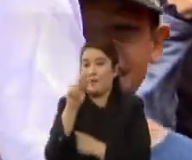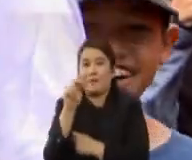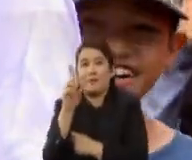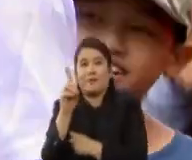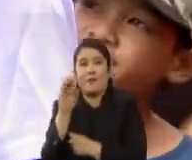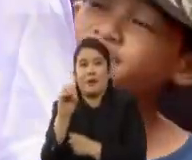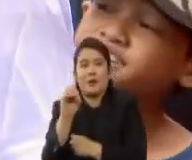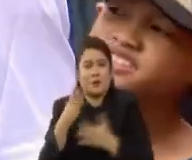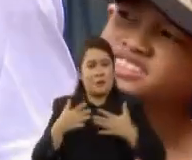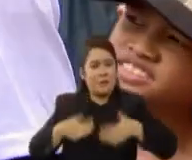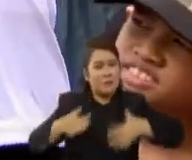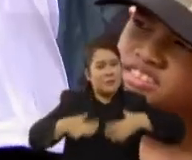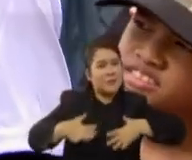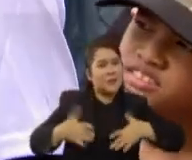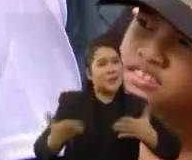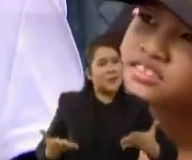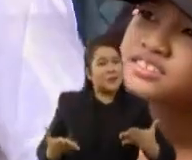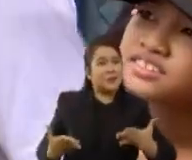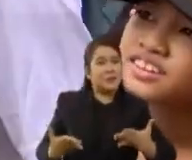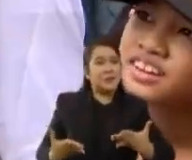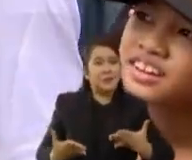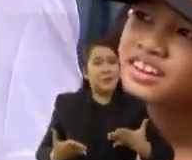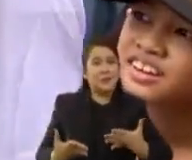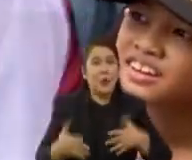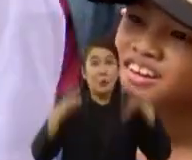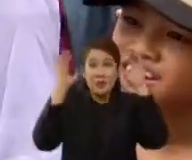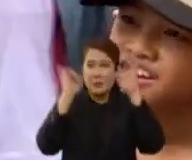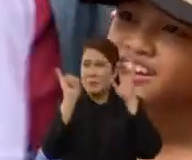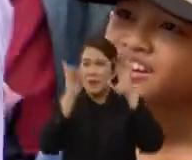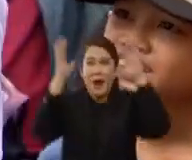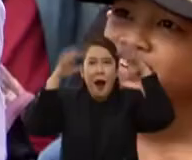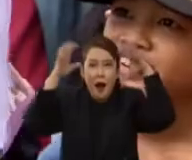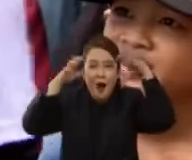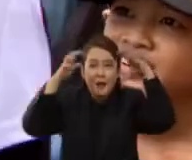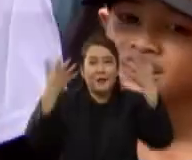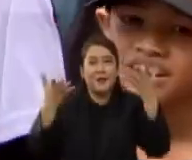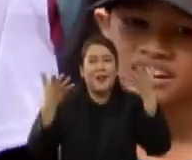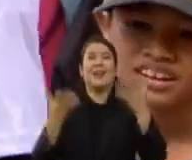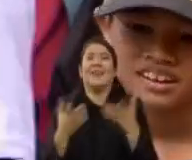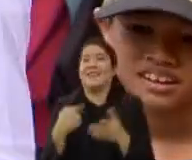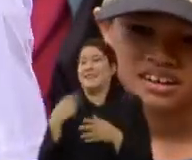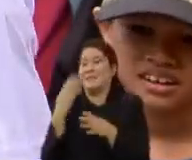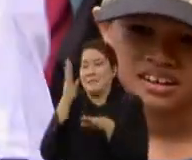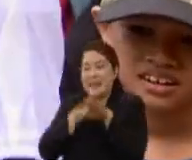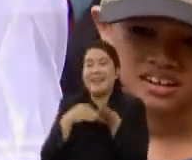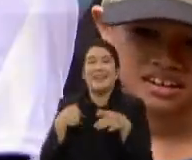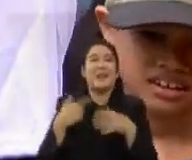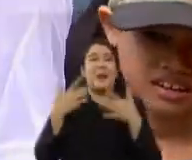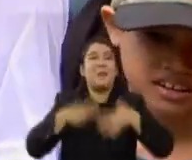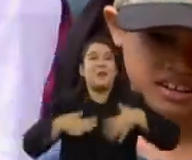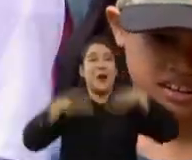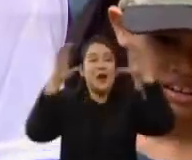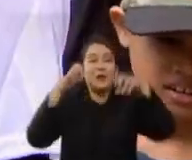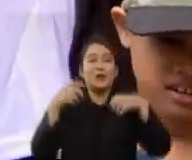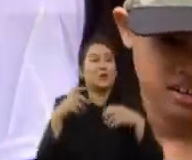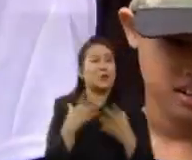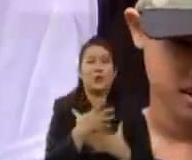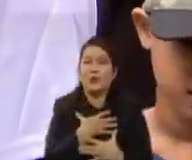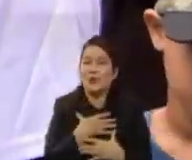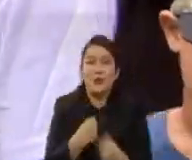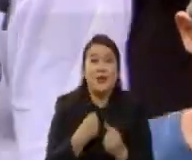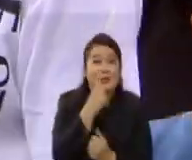baju apa kan, baju hantu tu eh. Ah, kita orang gelar tu baju hantu selain dari rumah. Kita orang memang seronok tengok benda tu